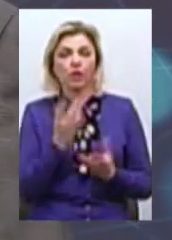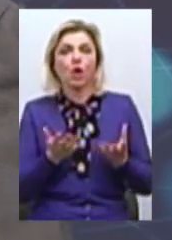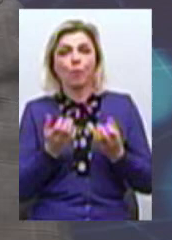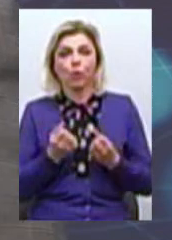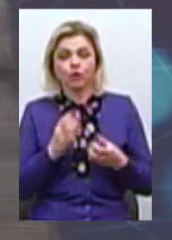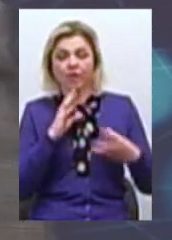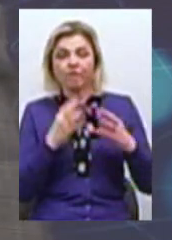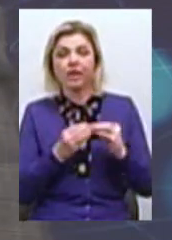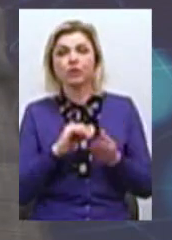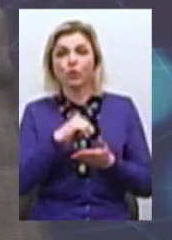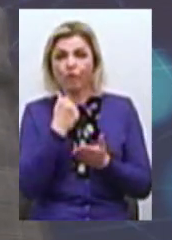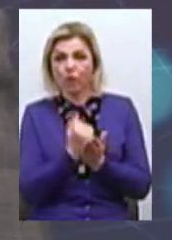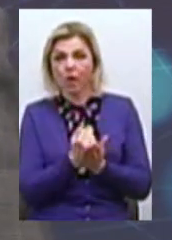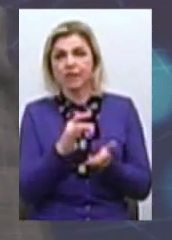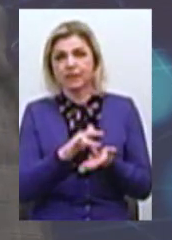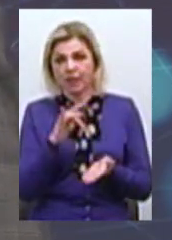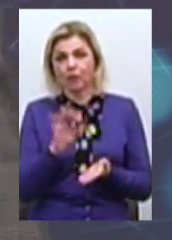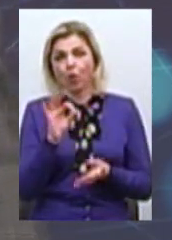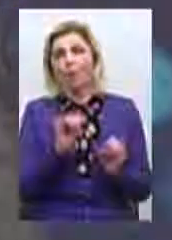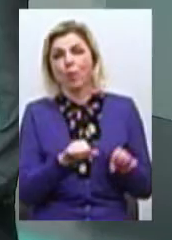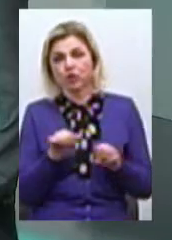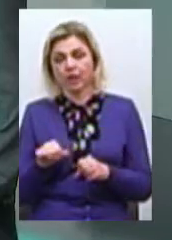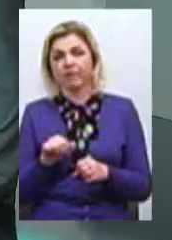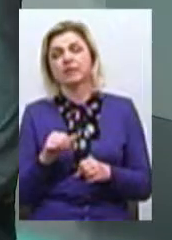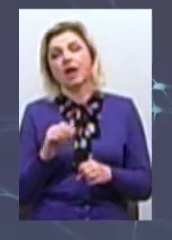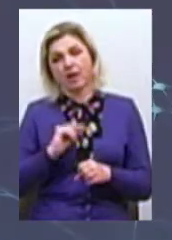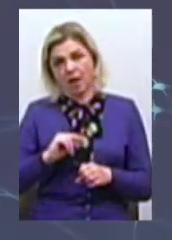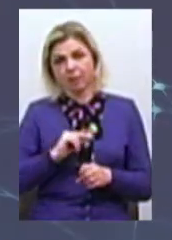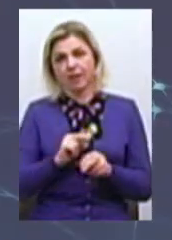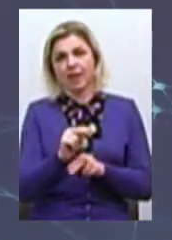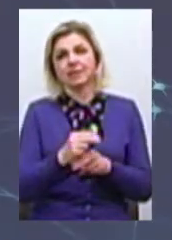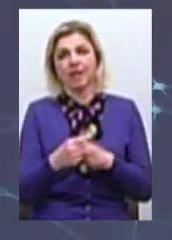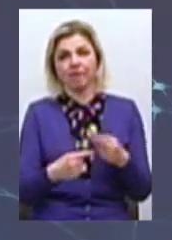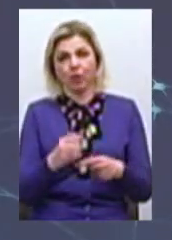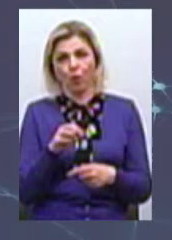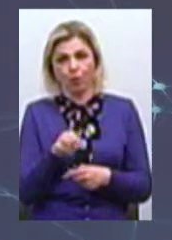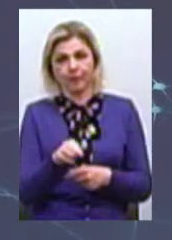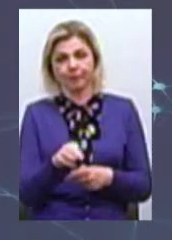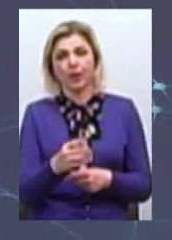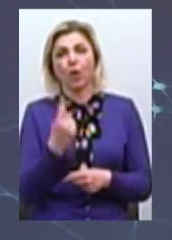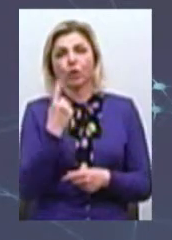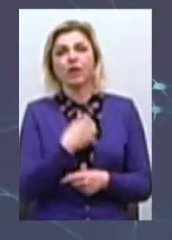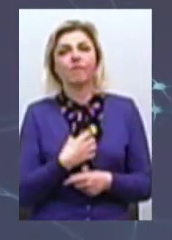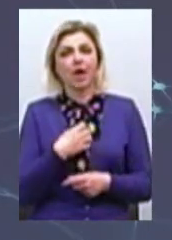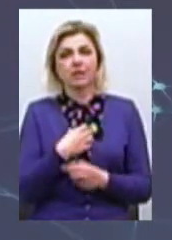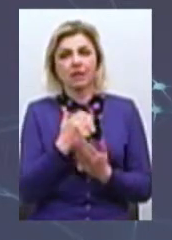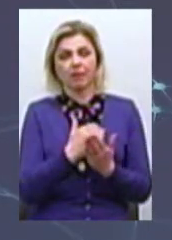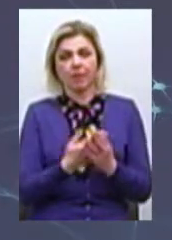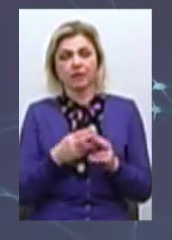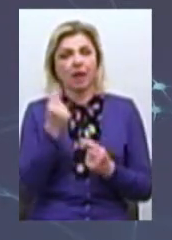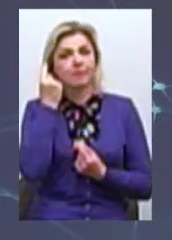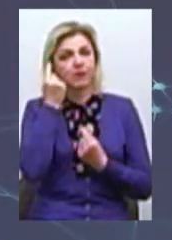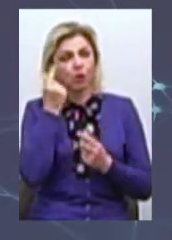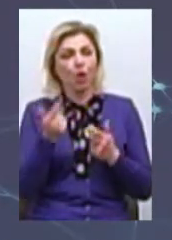Центру про можливість стати наставником. Наскільки мені відомо, один з основних аспектів – це психологічна